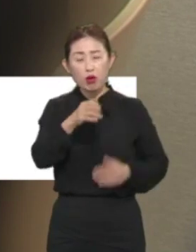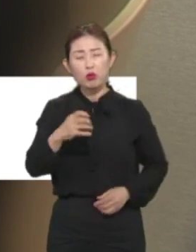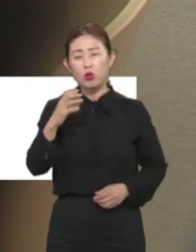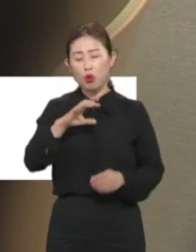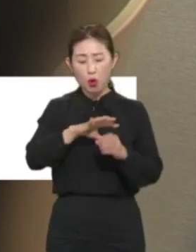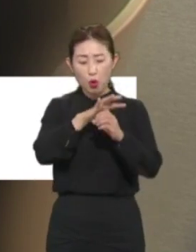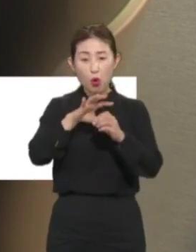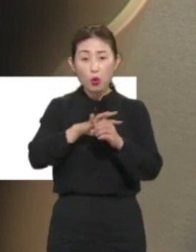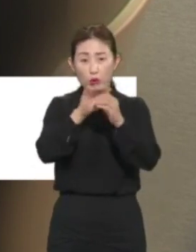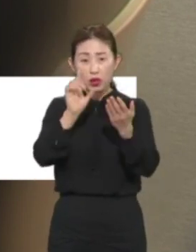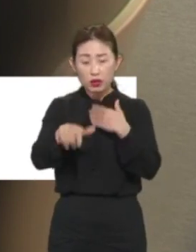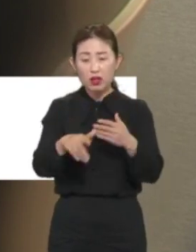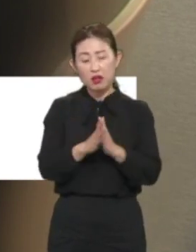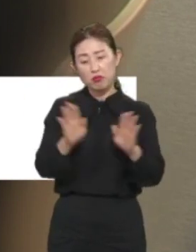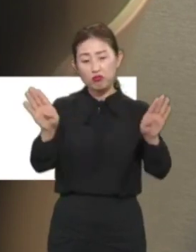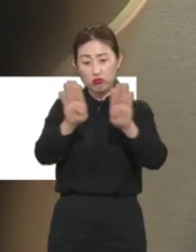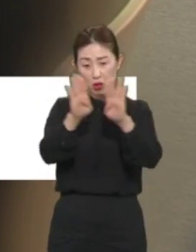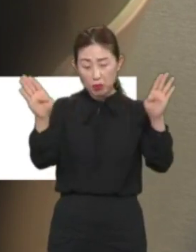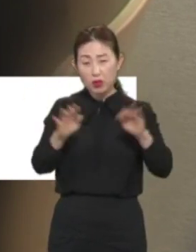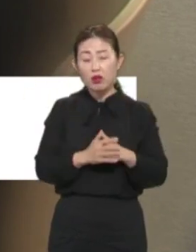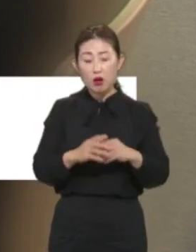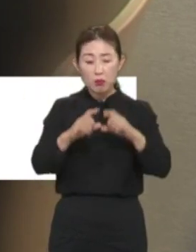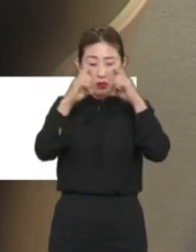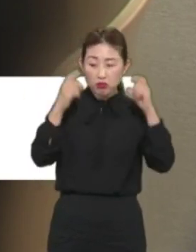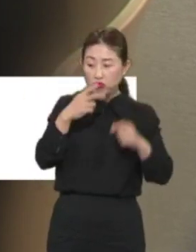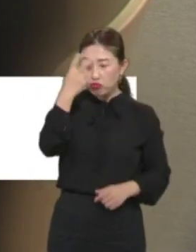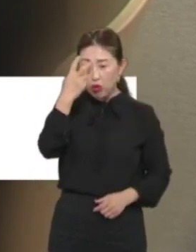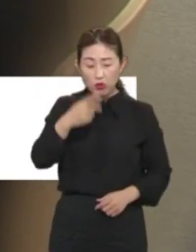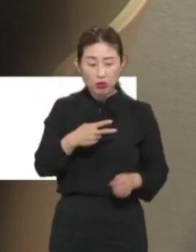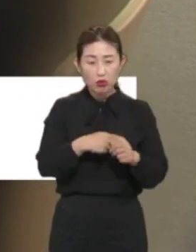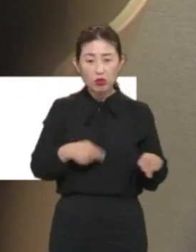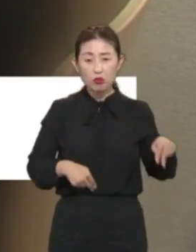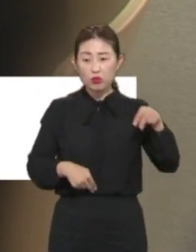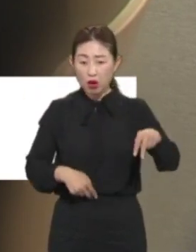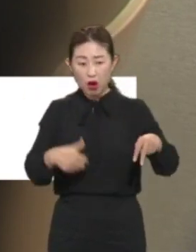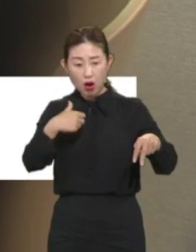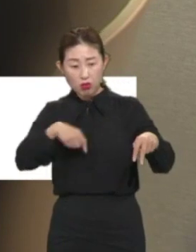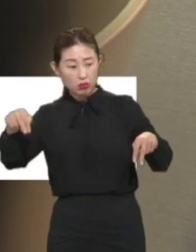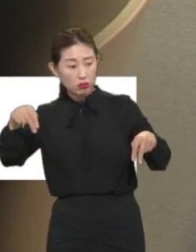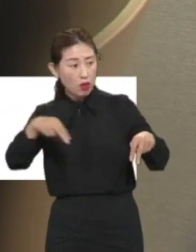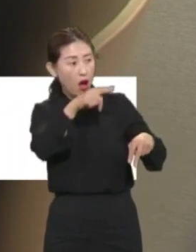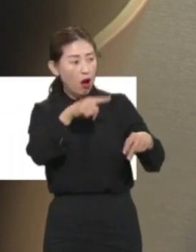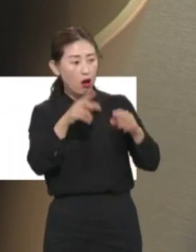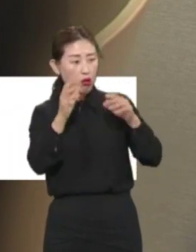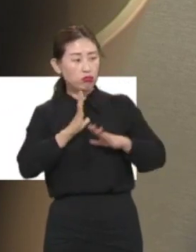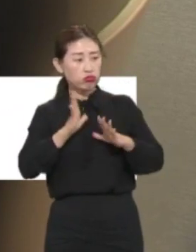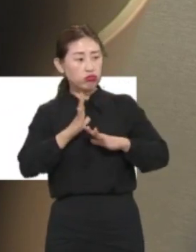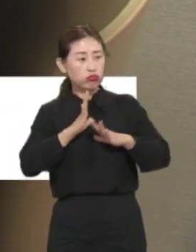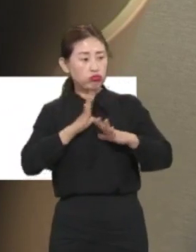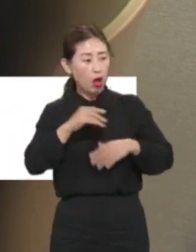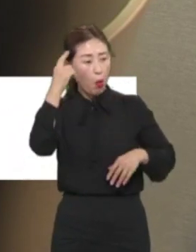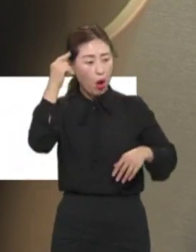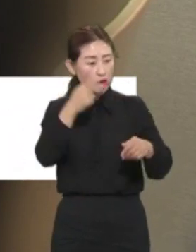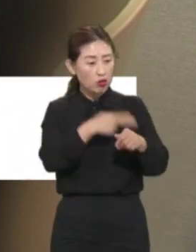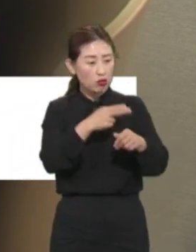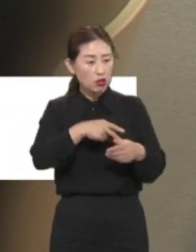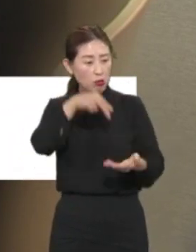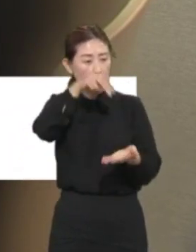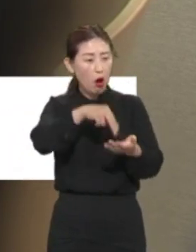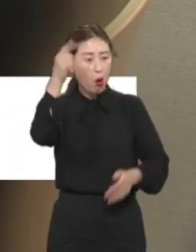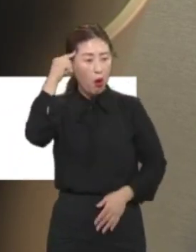시즌에 방역 담당으로 해서 정문 앞에서 마스크 지도 같은 거 하는 왜 우리 애가 무서워서 학교도 못 가게 거기다 세워놨느냐.